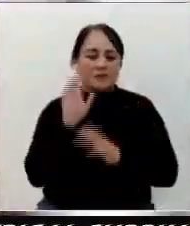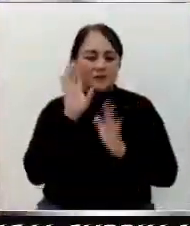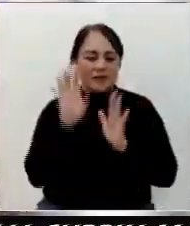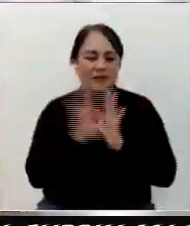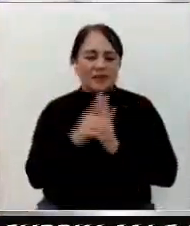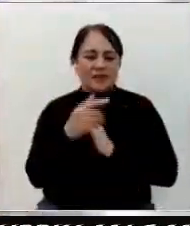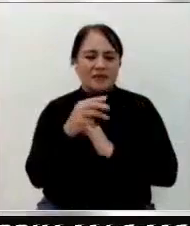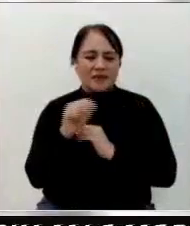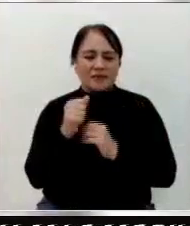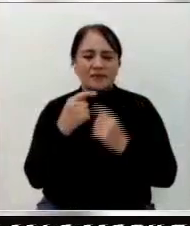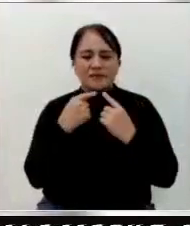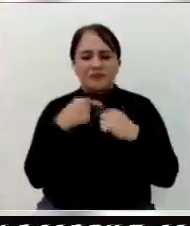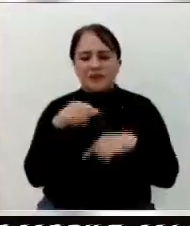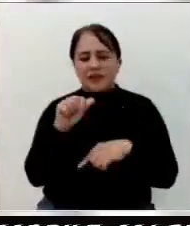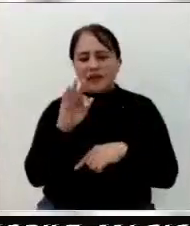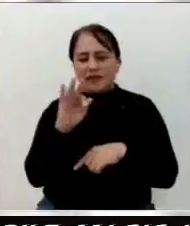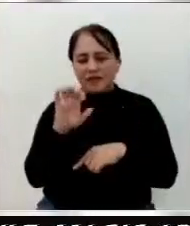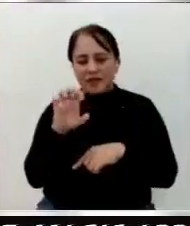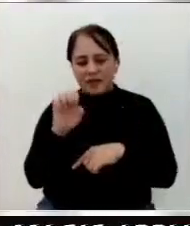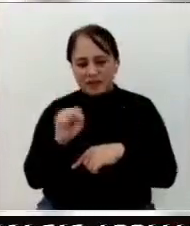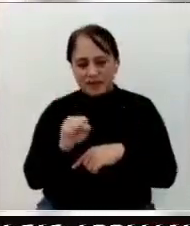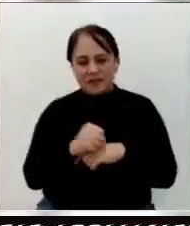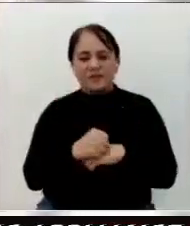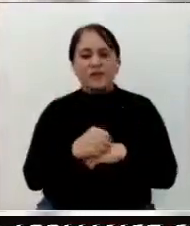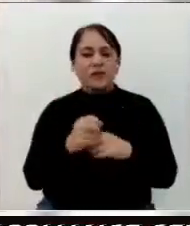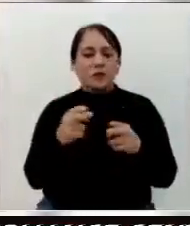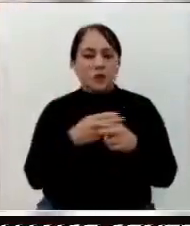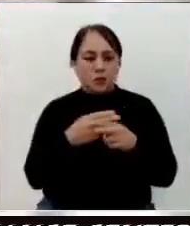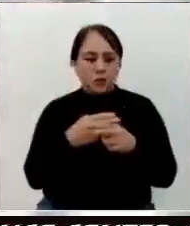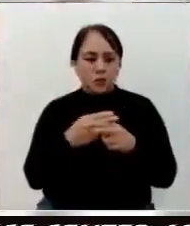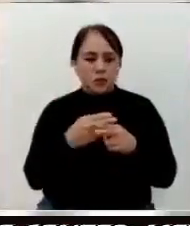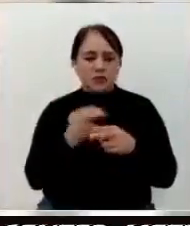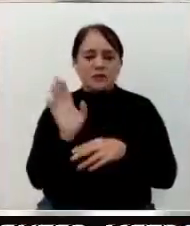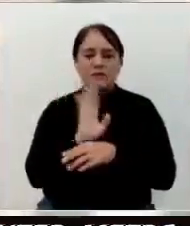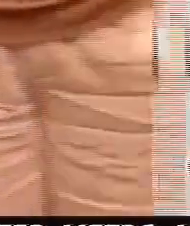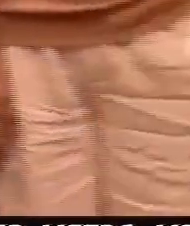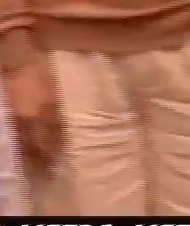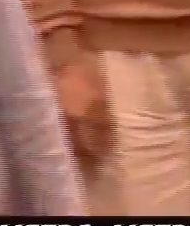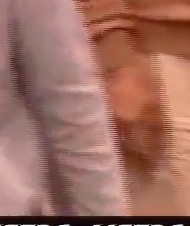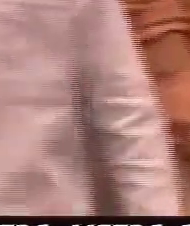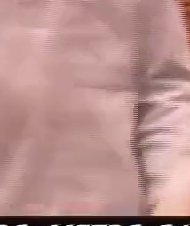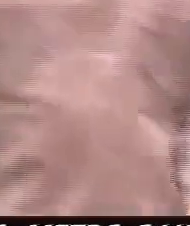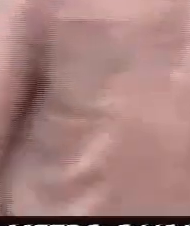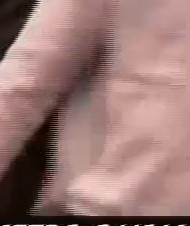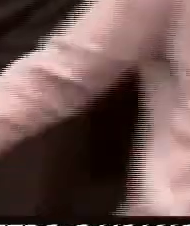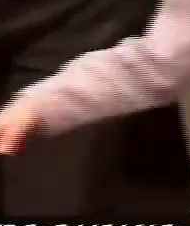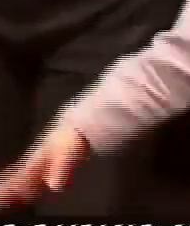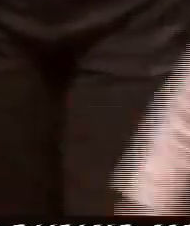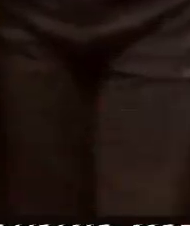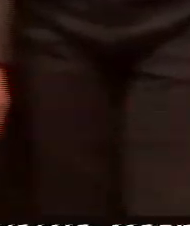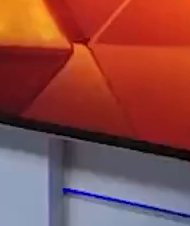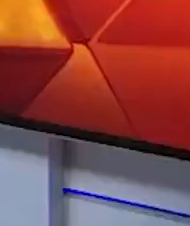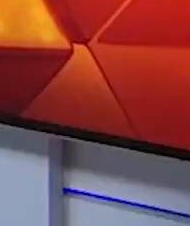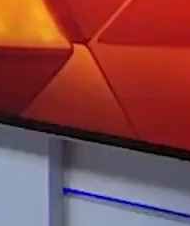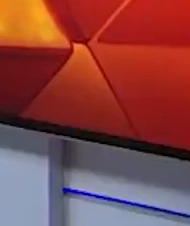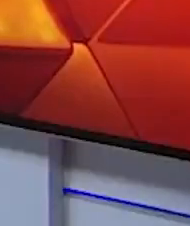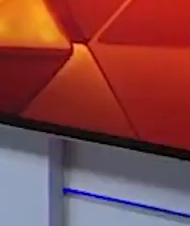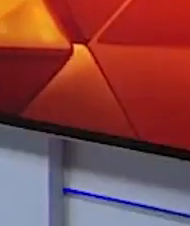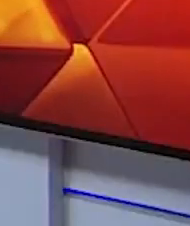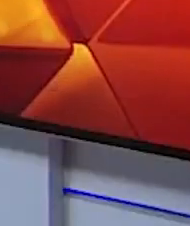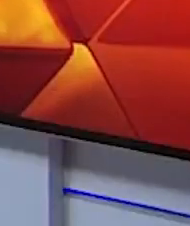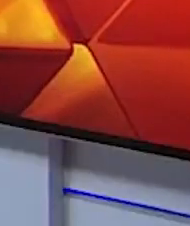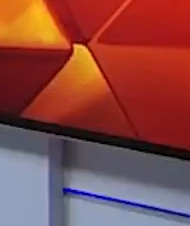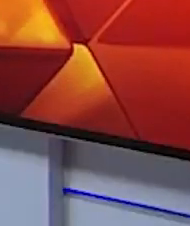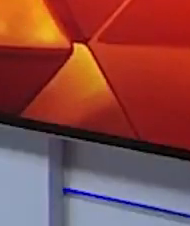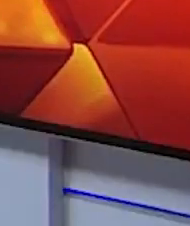coming soon in cinemas ob carampel updated the showb happenings para sa